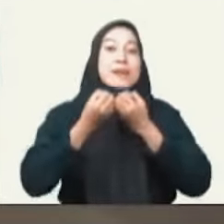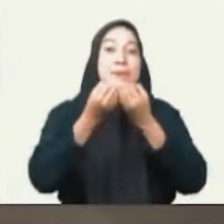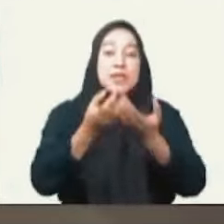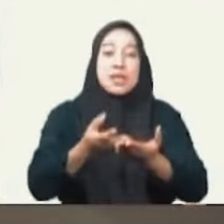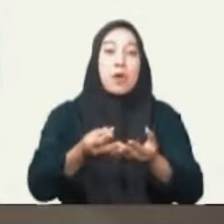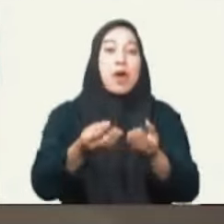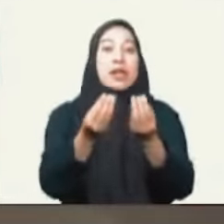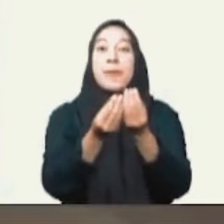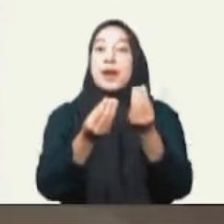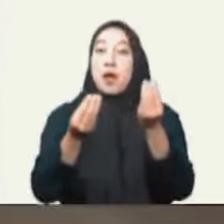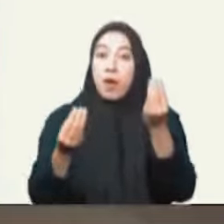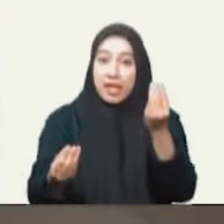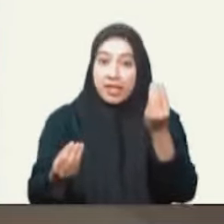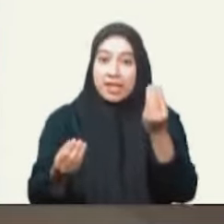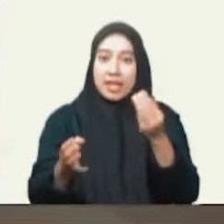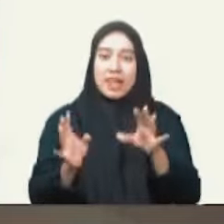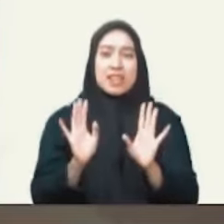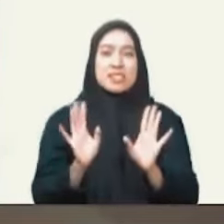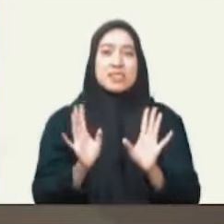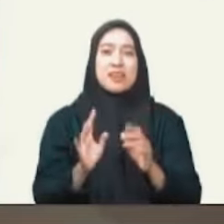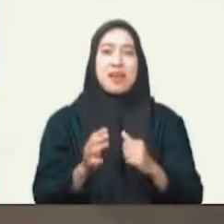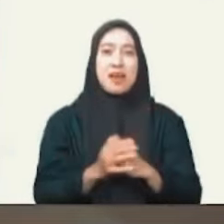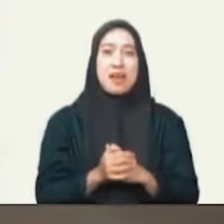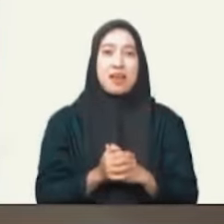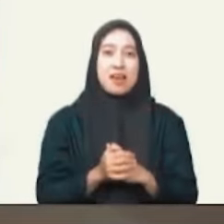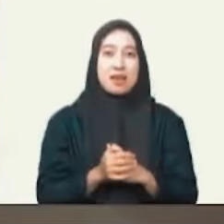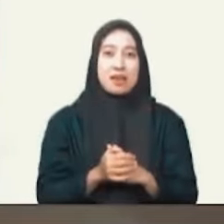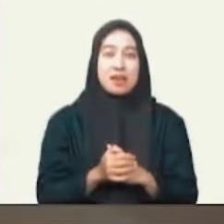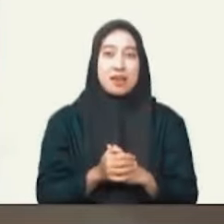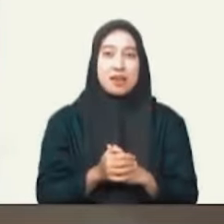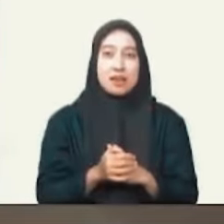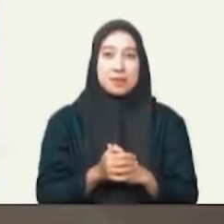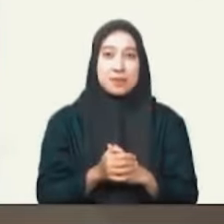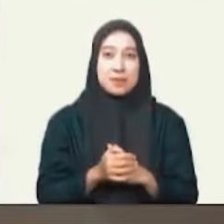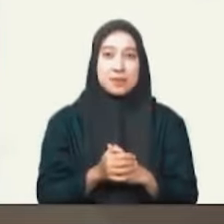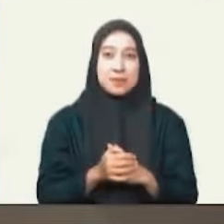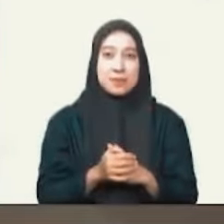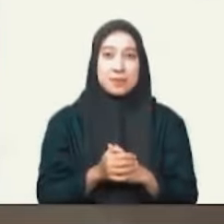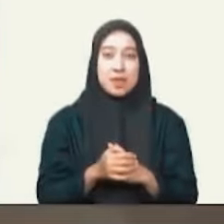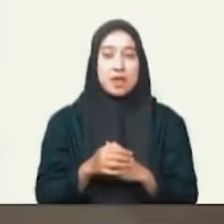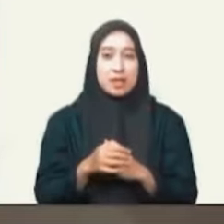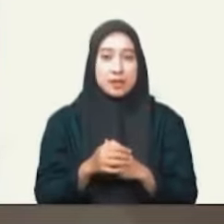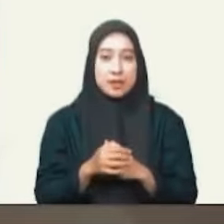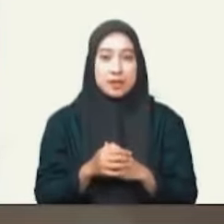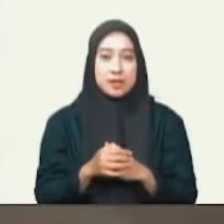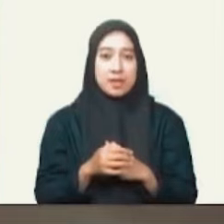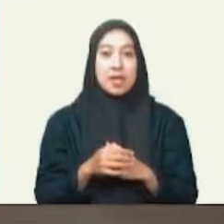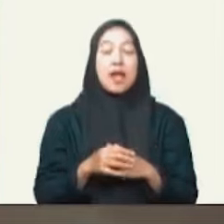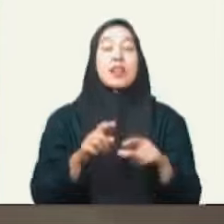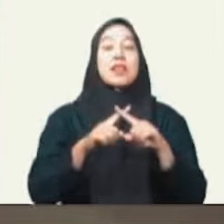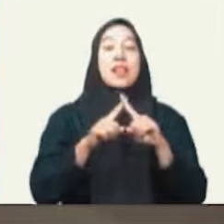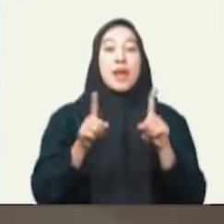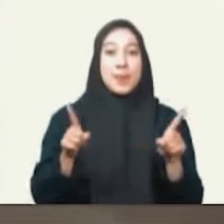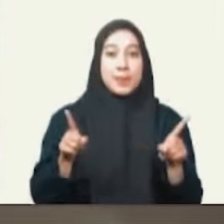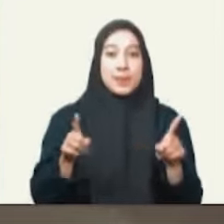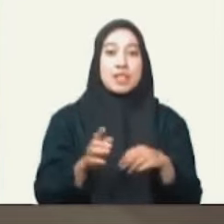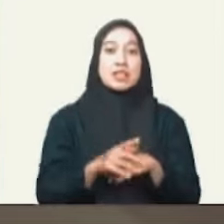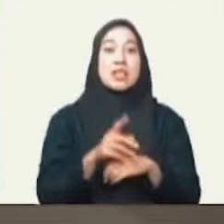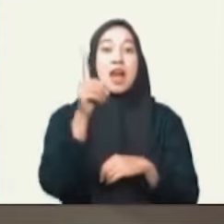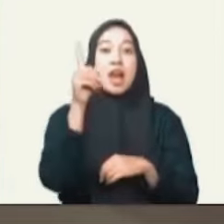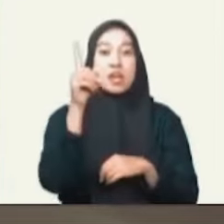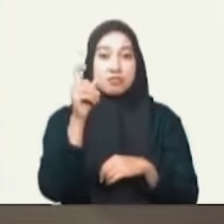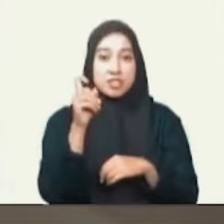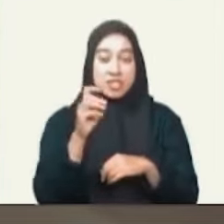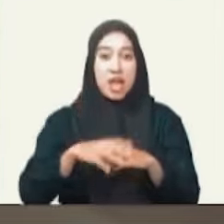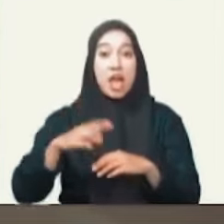Baik. Ini fakta sekedar masyarakat tahu. Untuk bisa mendengarkan. Anggaran ada, tetapi seharusnya sebagai